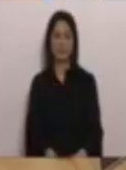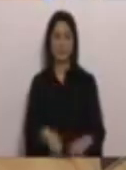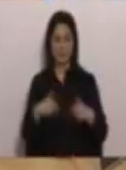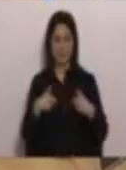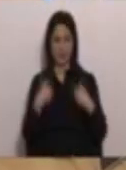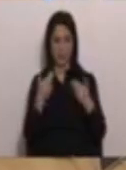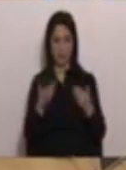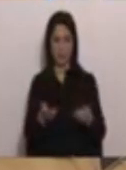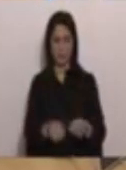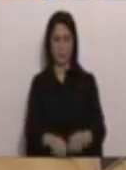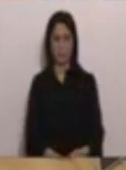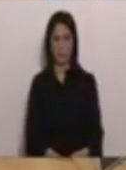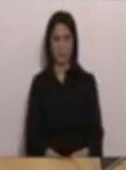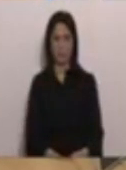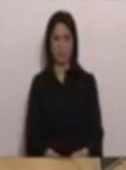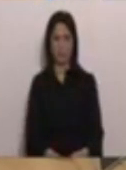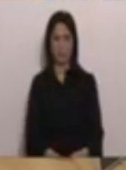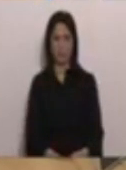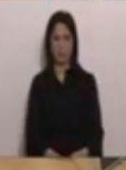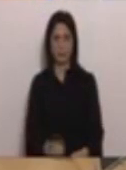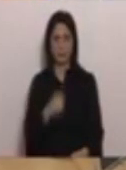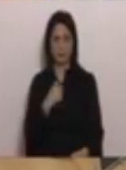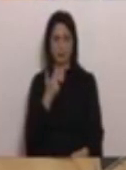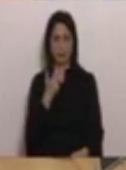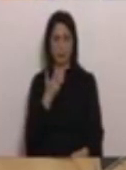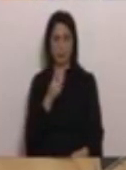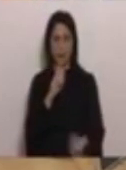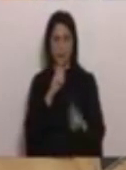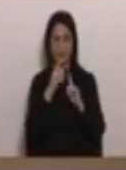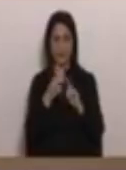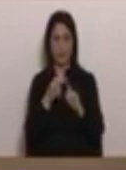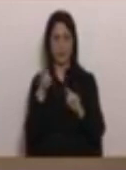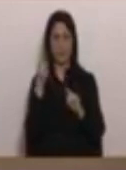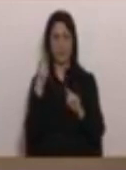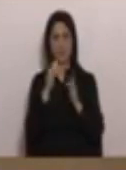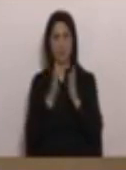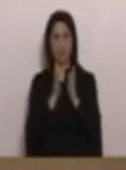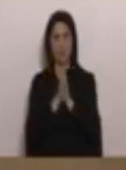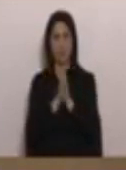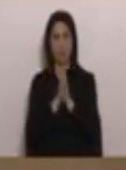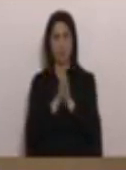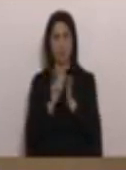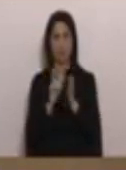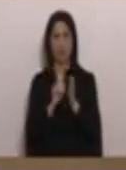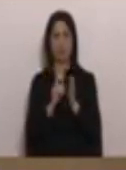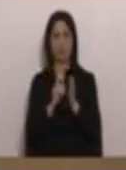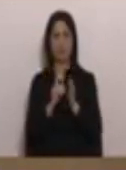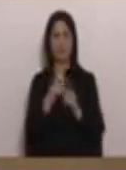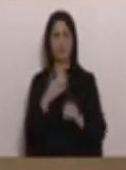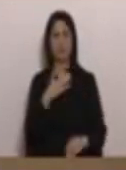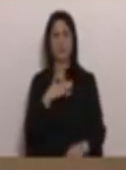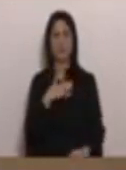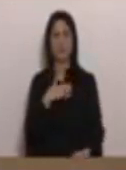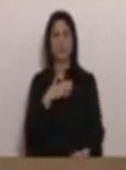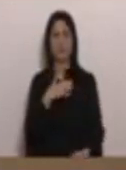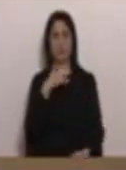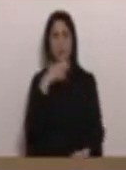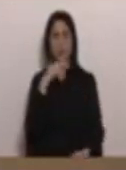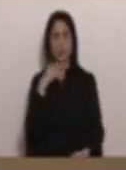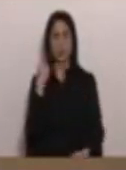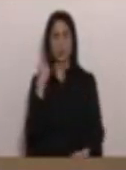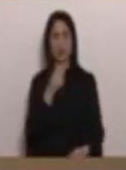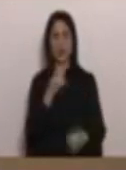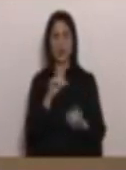მოგესალმებით. მე რამოდენიმე სესიის წინ გთხოვეთ, რომ ჩვენ უმრავლესობის